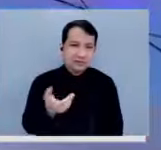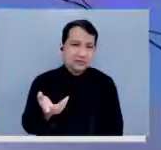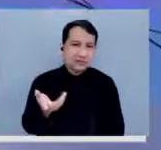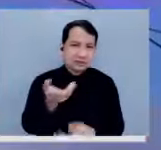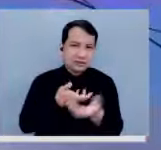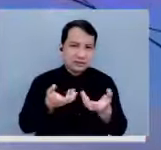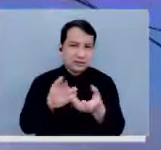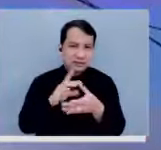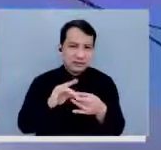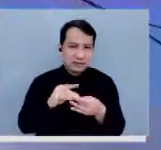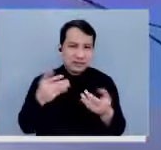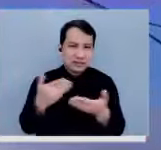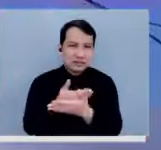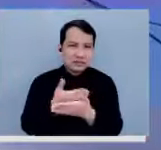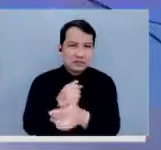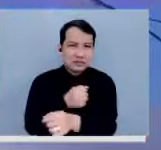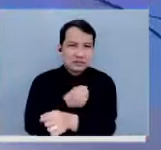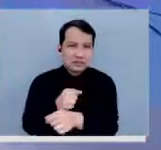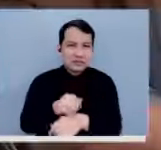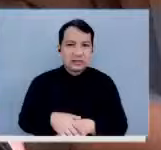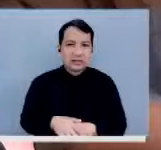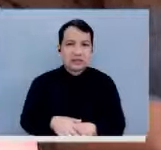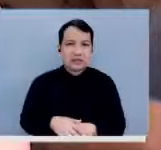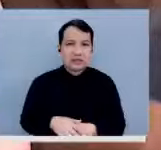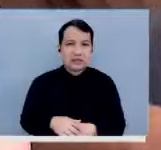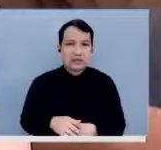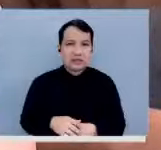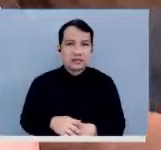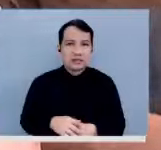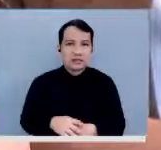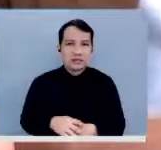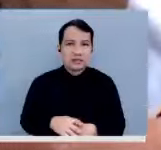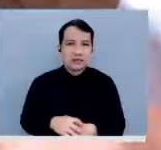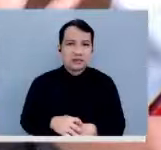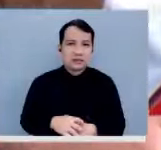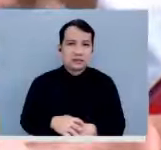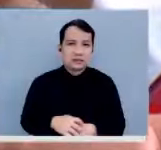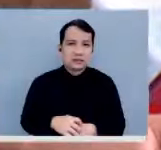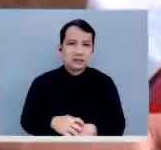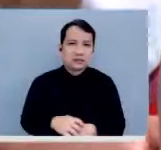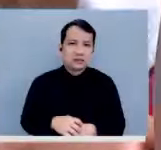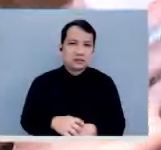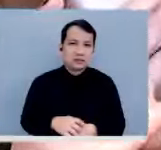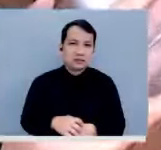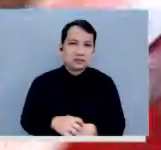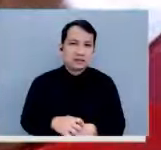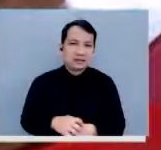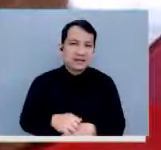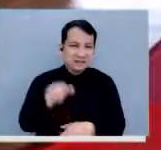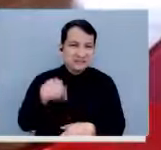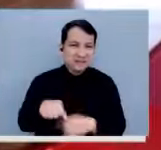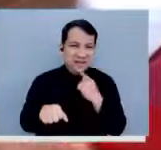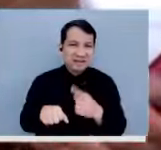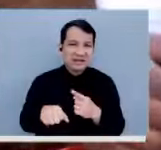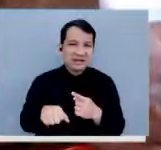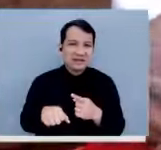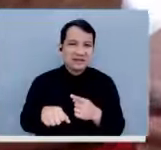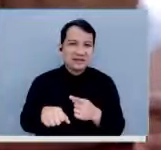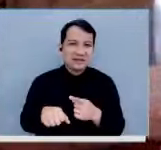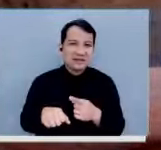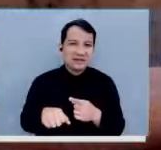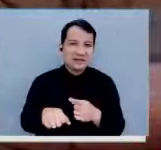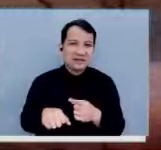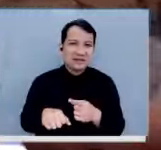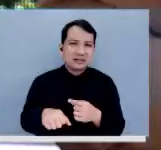dun sa bago ninyong kanta. Yes, babaeng... Ayun, pwede ikwento. Oh, okay, ito. R&B siya, no? For